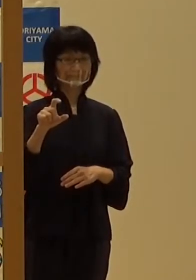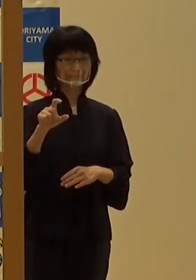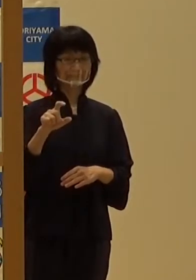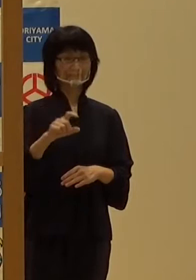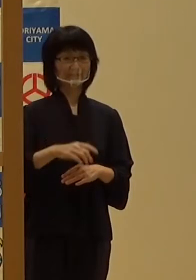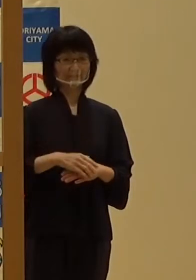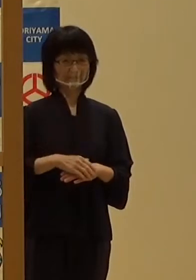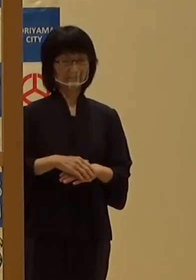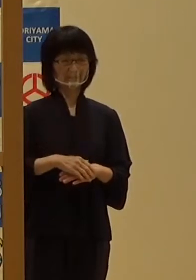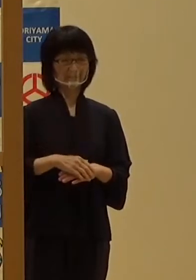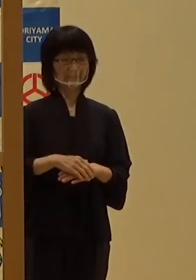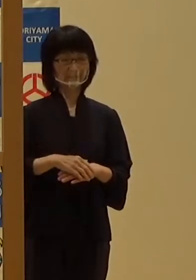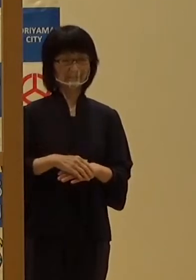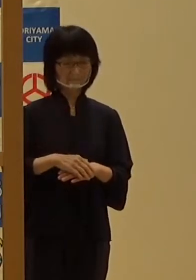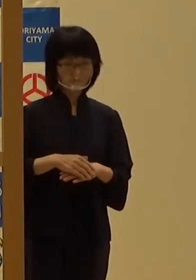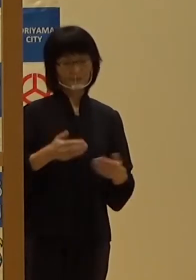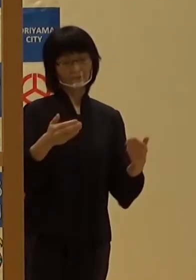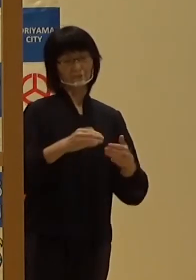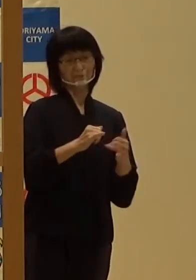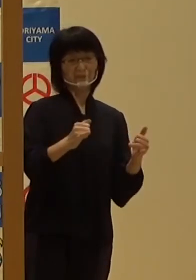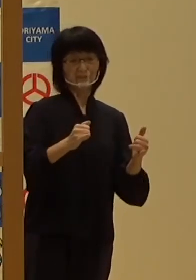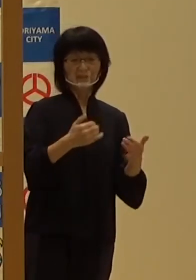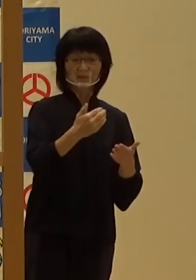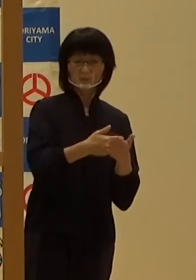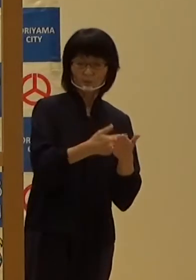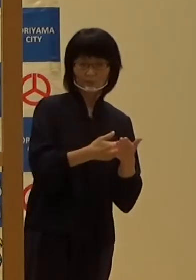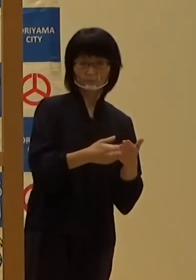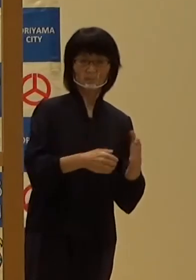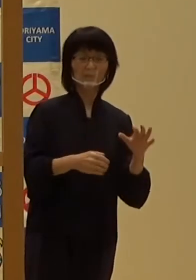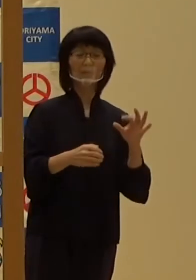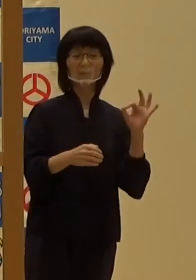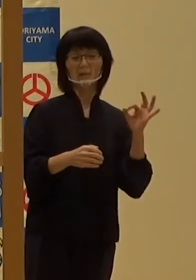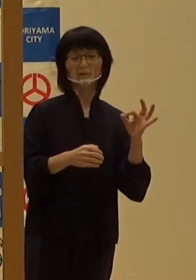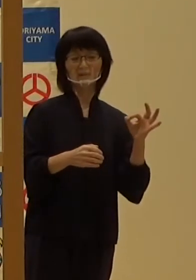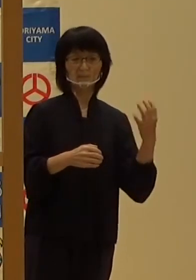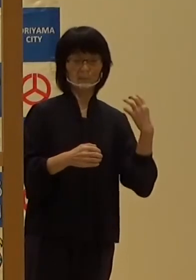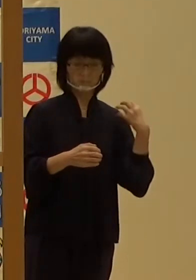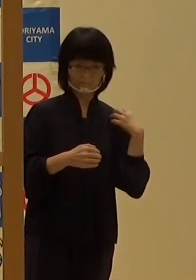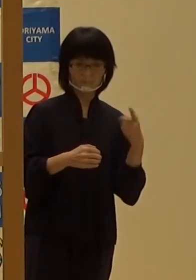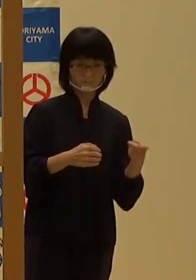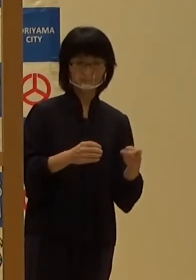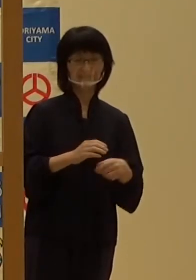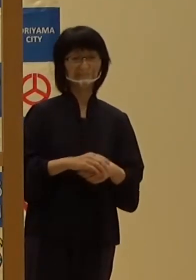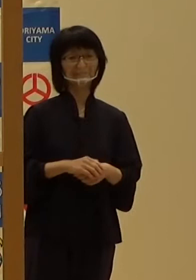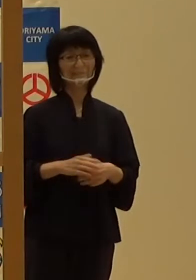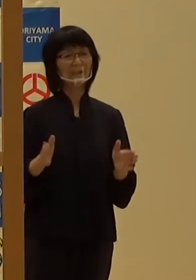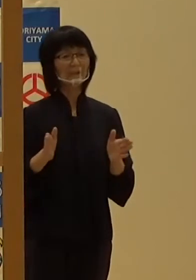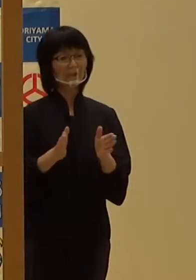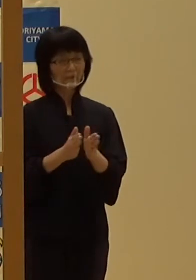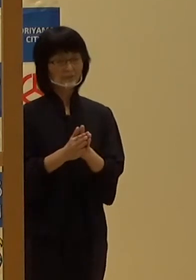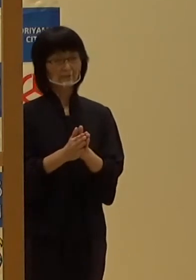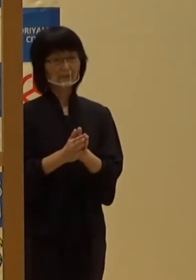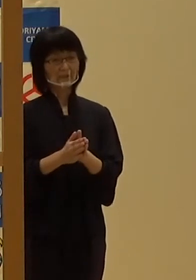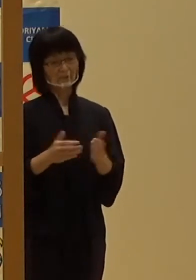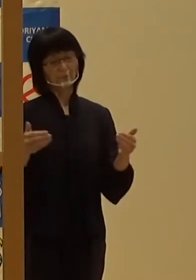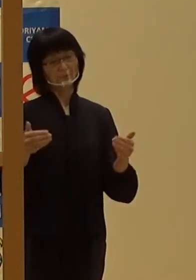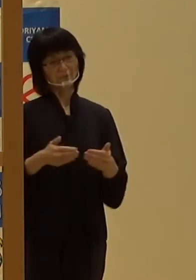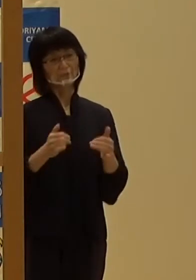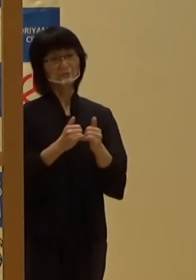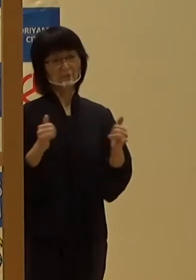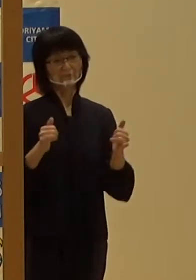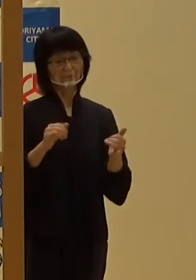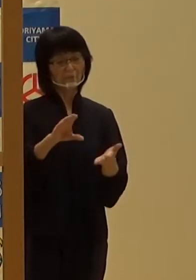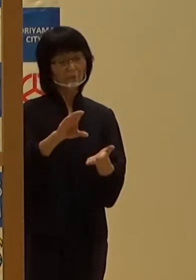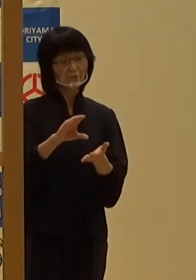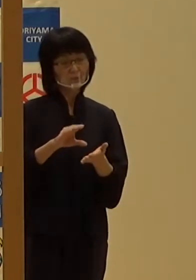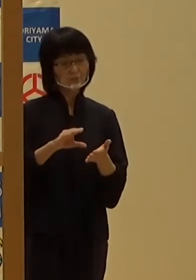らの残りの分を負担する予定としてございます。また併せてですね、本事業者の収益